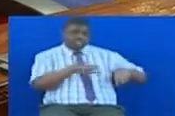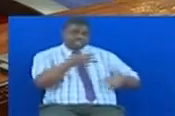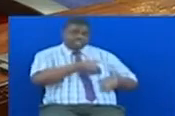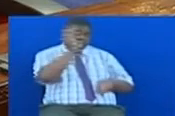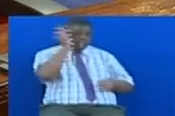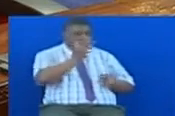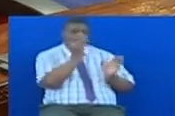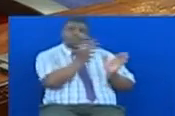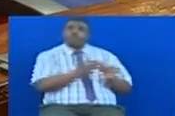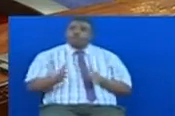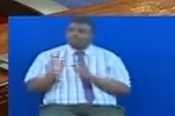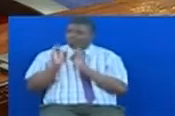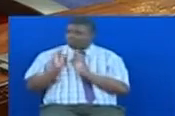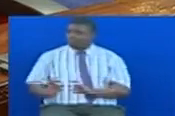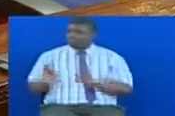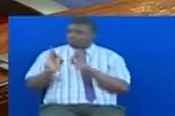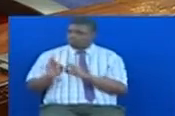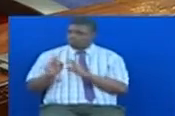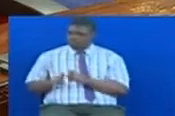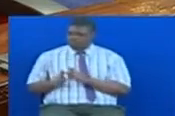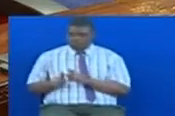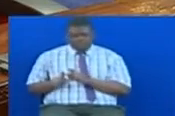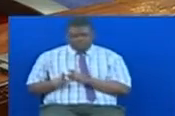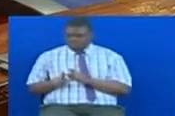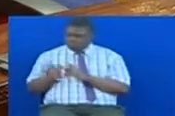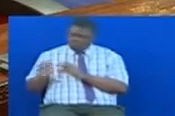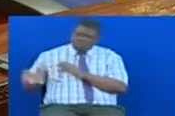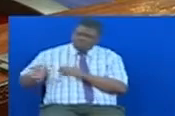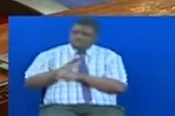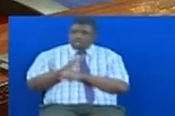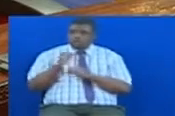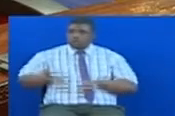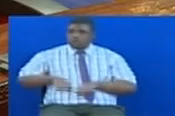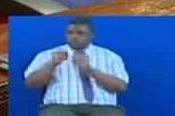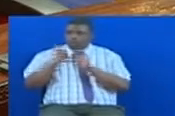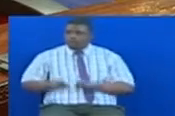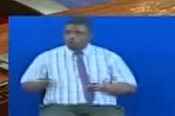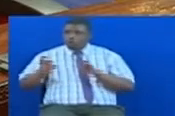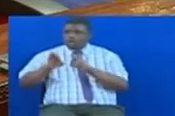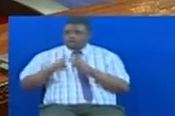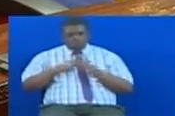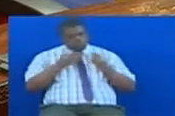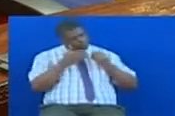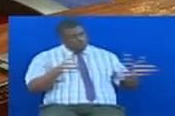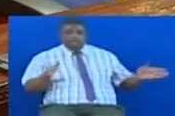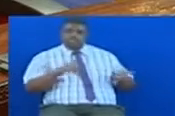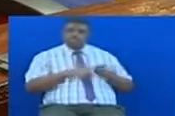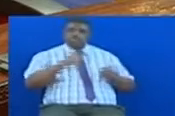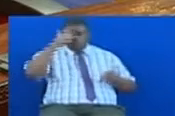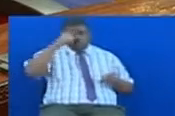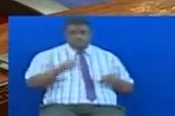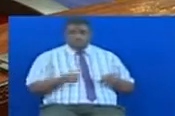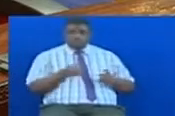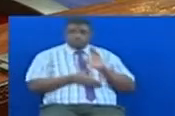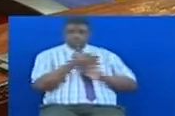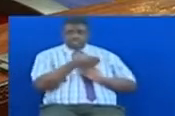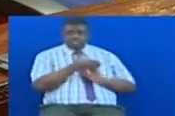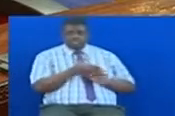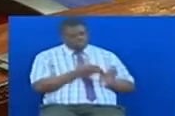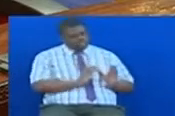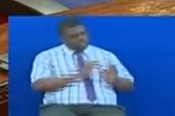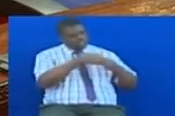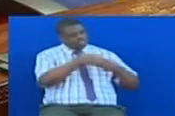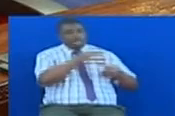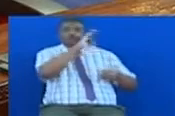na imejaa utawala bora, uadilifu na uwazi, kwa sababu tumeanzisha secretariat ya ajira. Secretariat